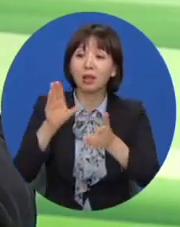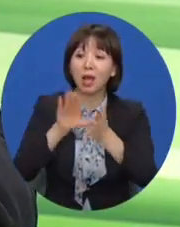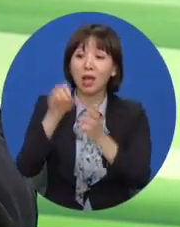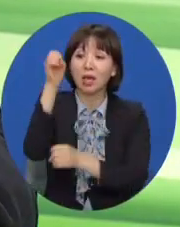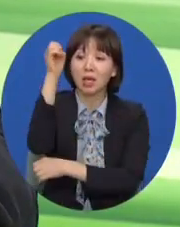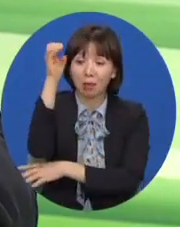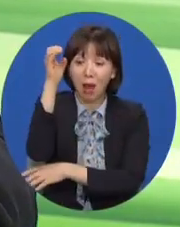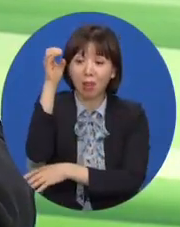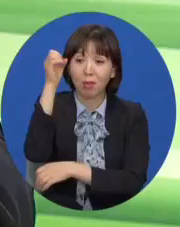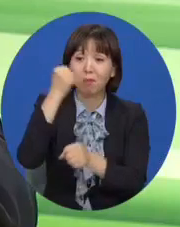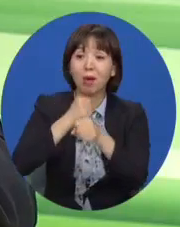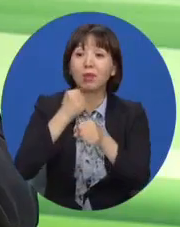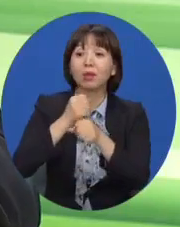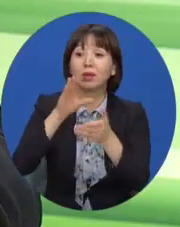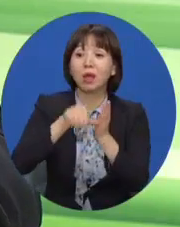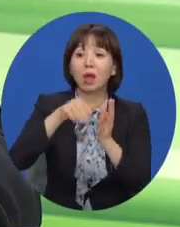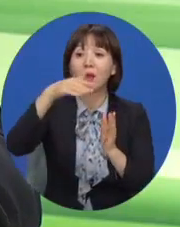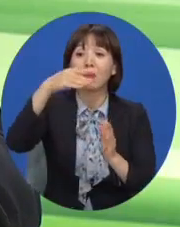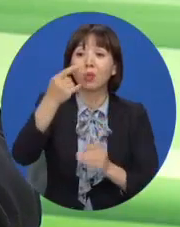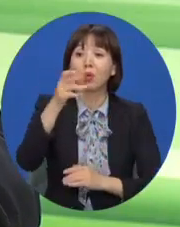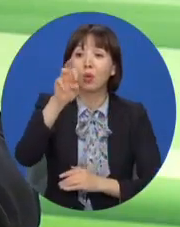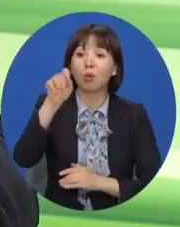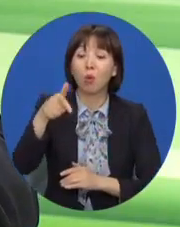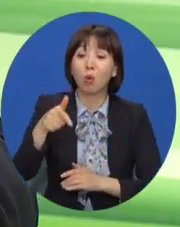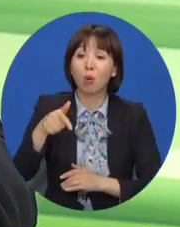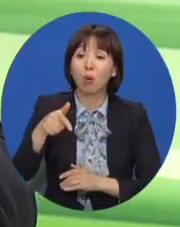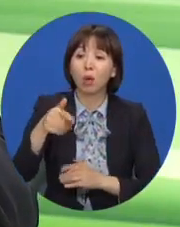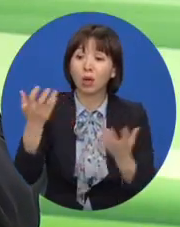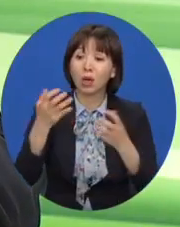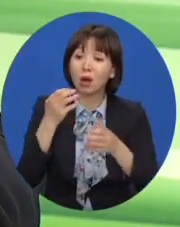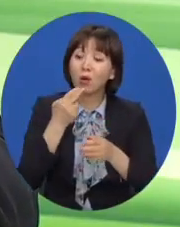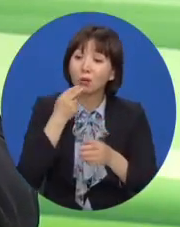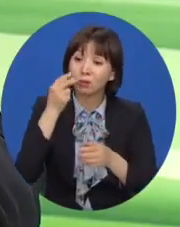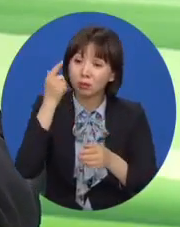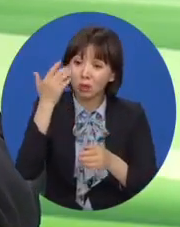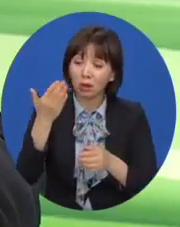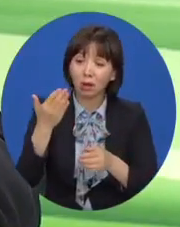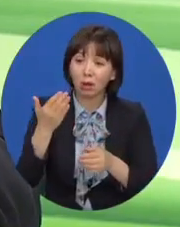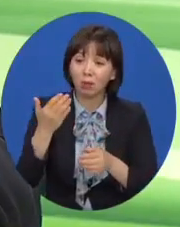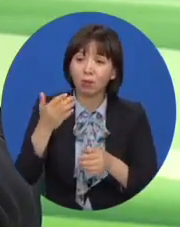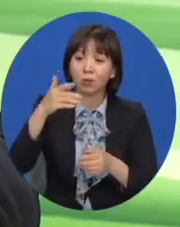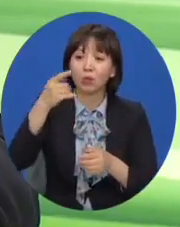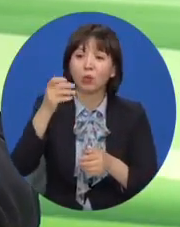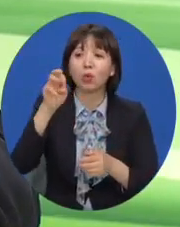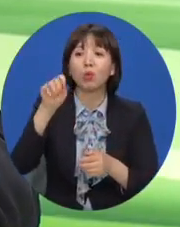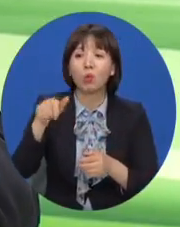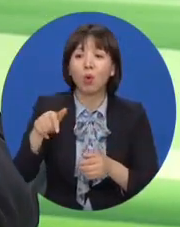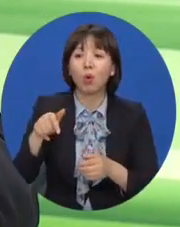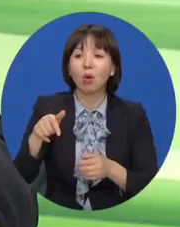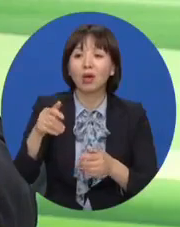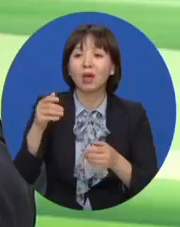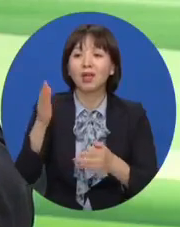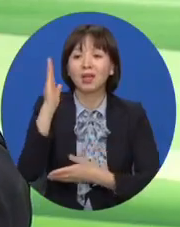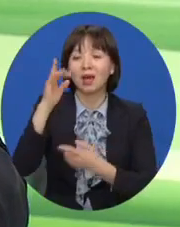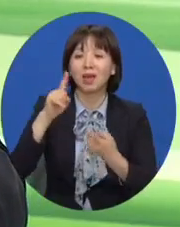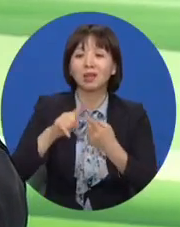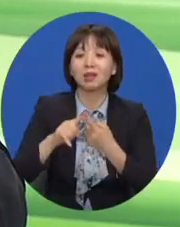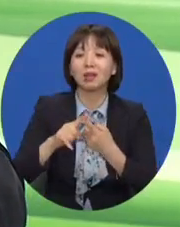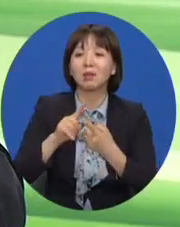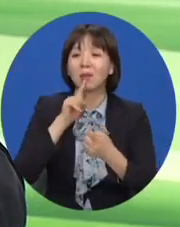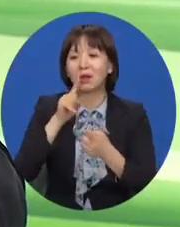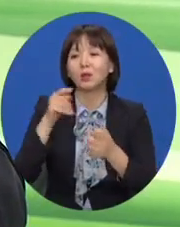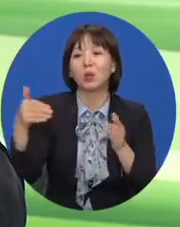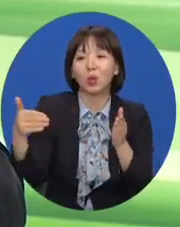구축을 사업을 하는데 토목공사 안 할 수 있습니까? 그래서 그 토목공사라는 얘기는 이제 좀 그만했으면